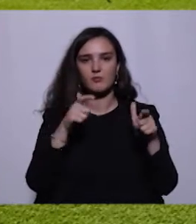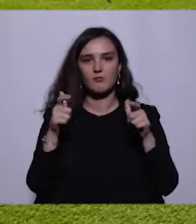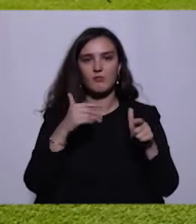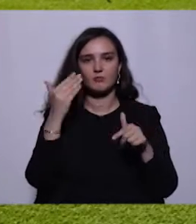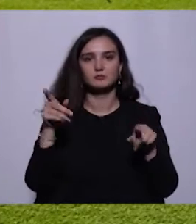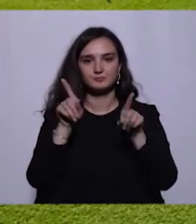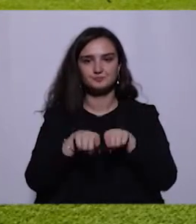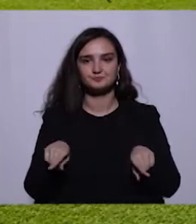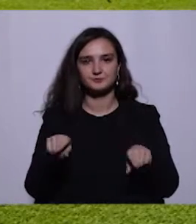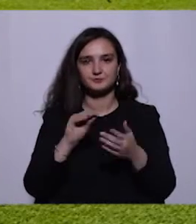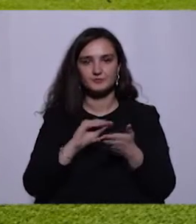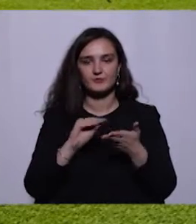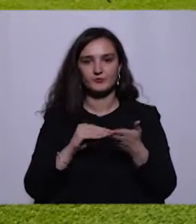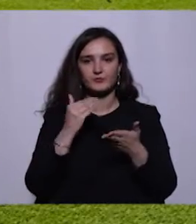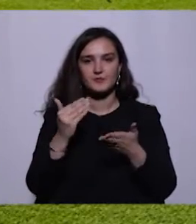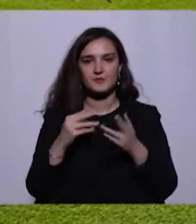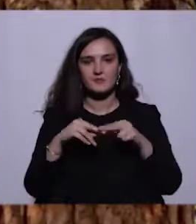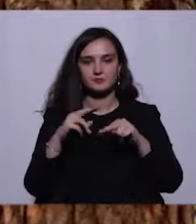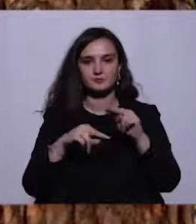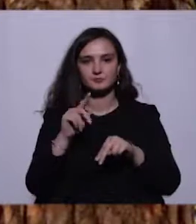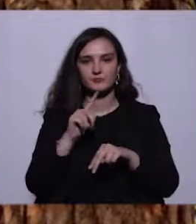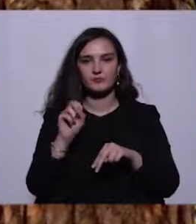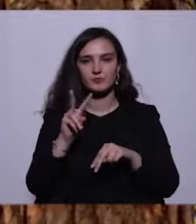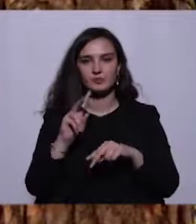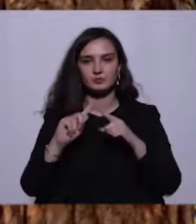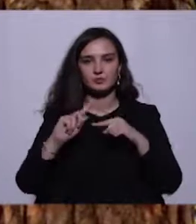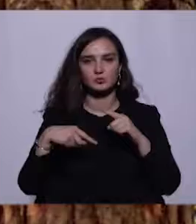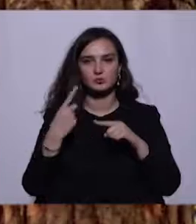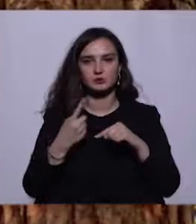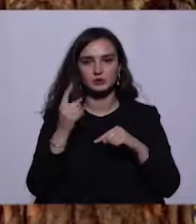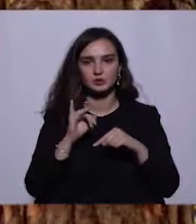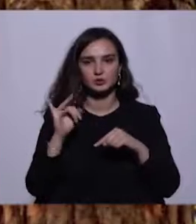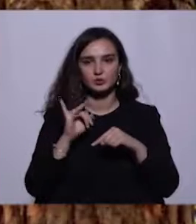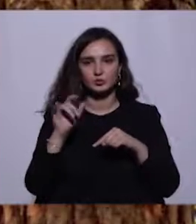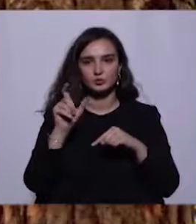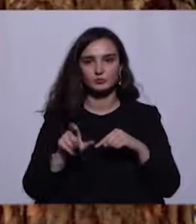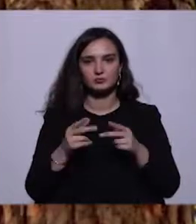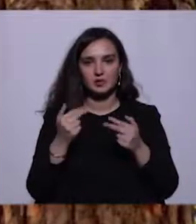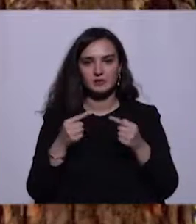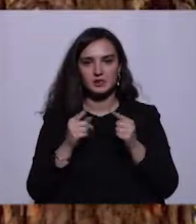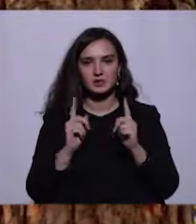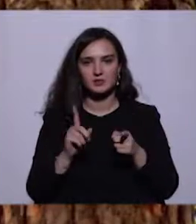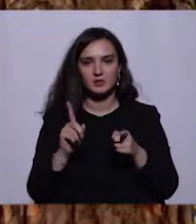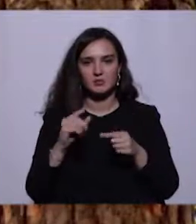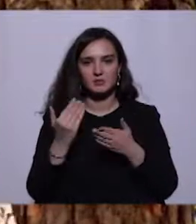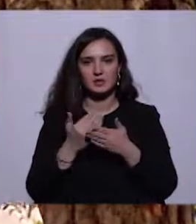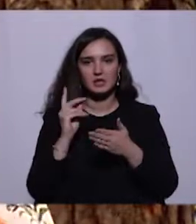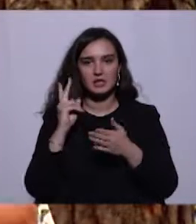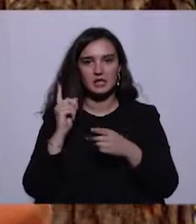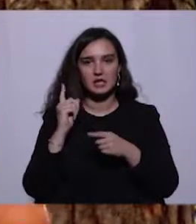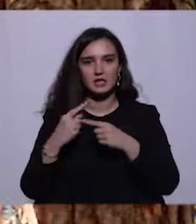უცხოპლანეტელებსაც კი მიაწერეს მისი აგება. მაგალითად, მე-12 საუკუნის ერთი ისტორიკოსი ამტკიცებდა, რომ